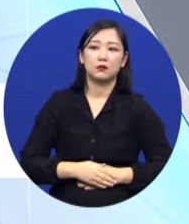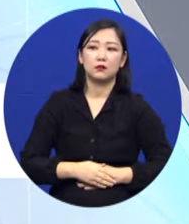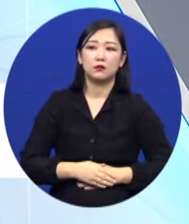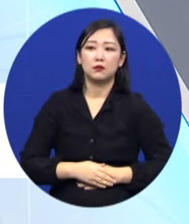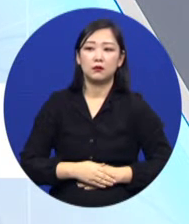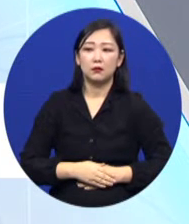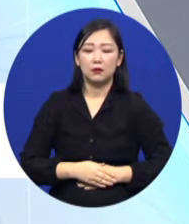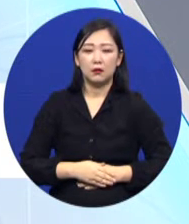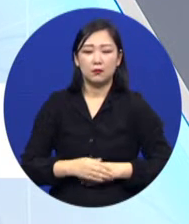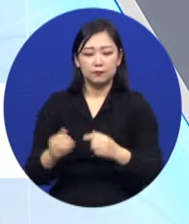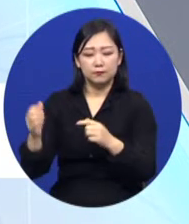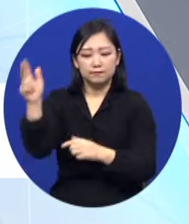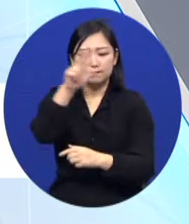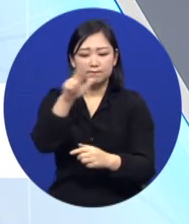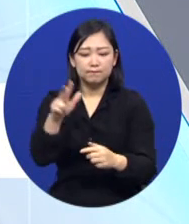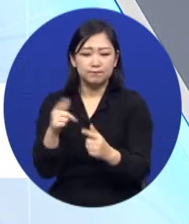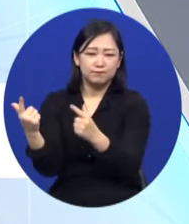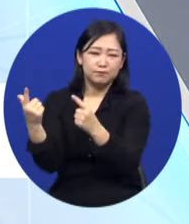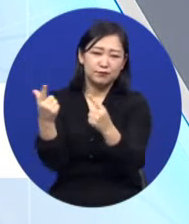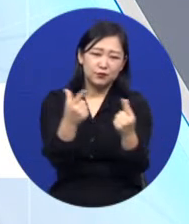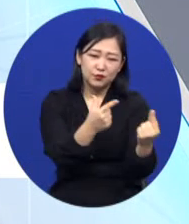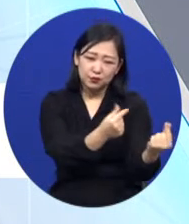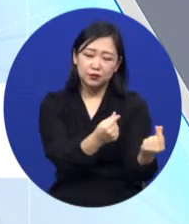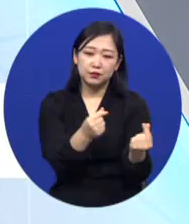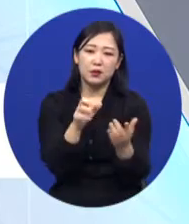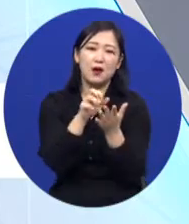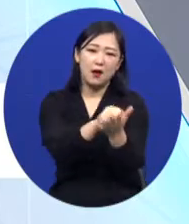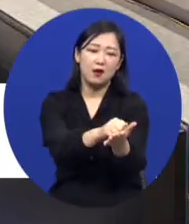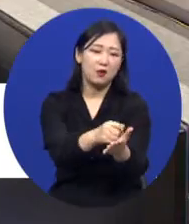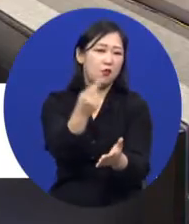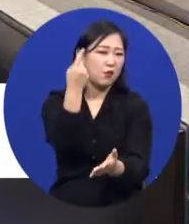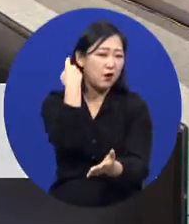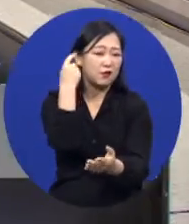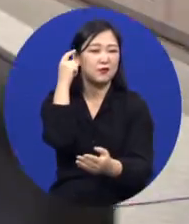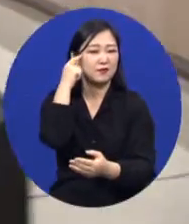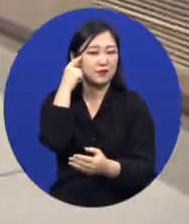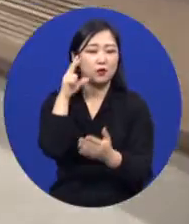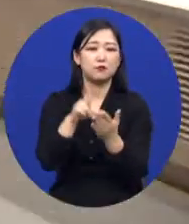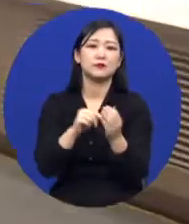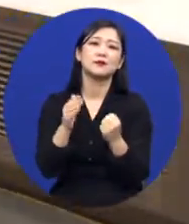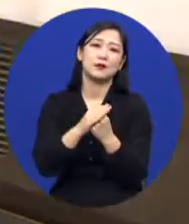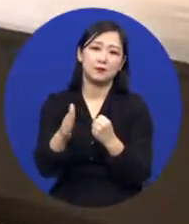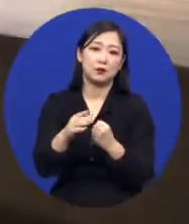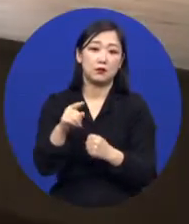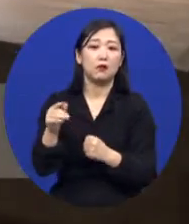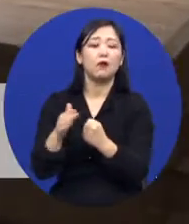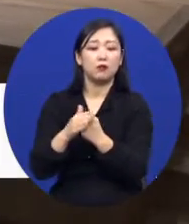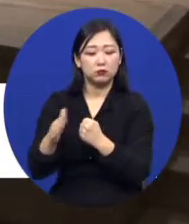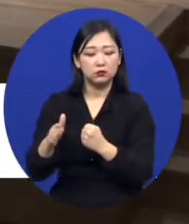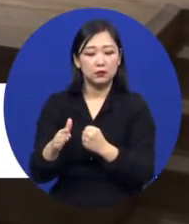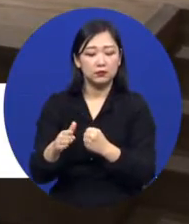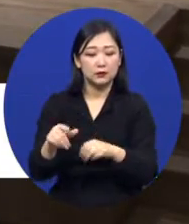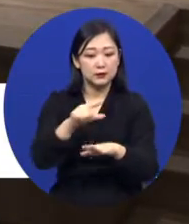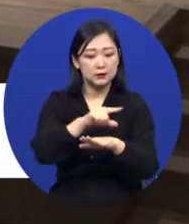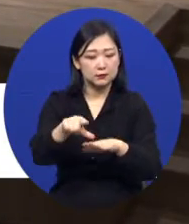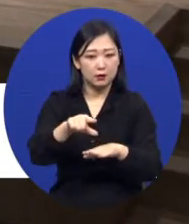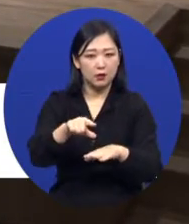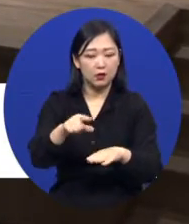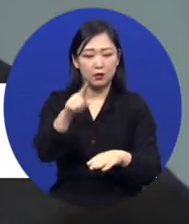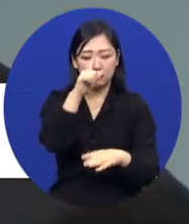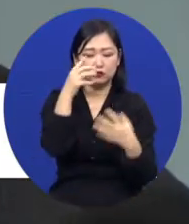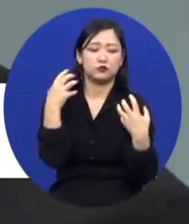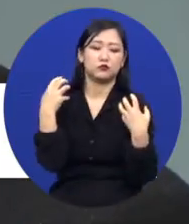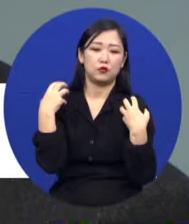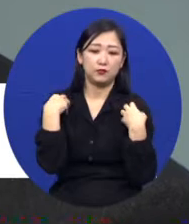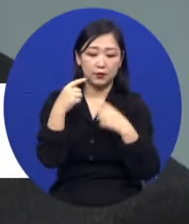이렇게 장악하려는 그런 과거 생각이 가장 큰 문제가 아닌가. 그렇기 때문에 지방정부에 더 많은 권한을 주는